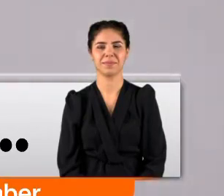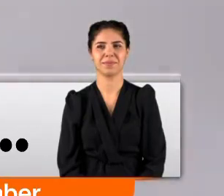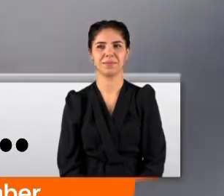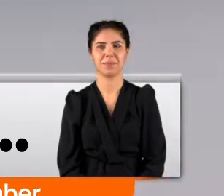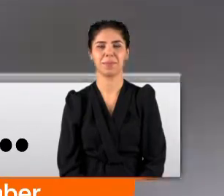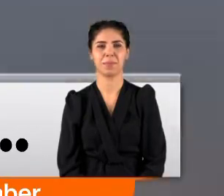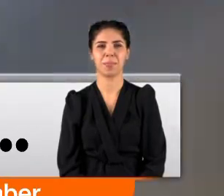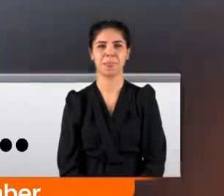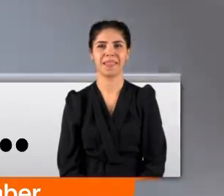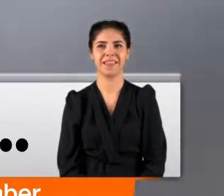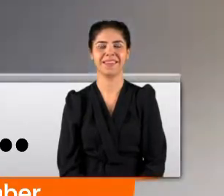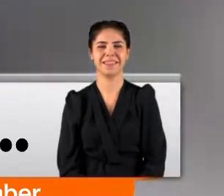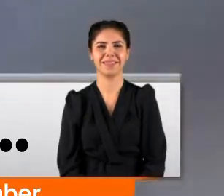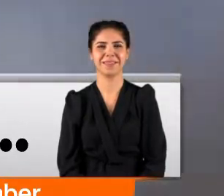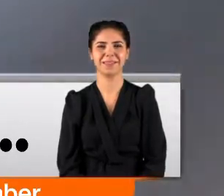ulan.